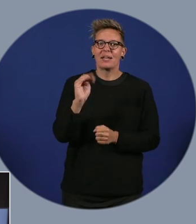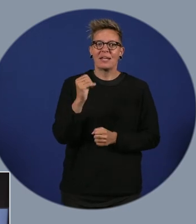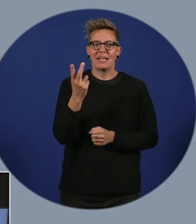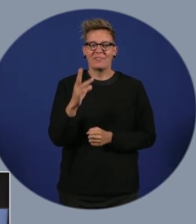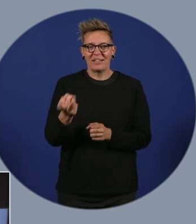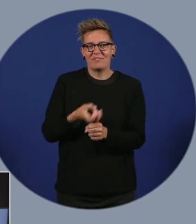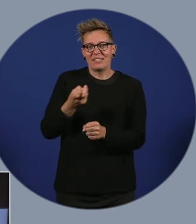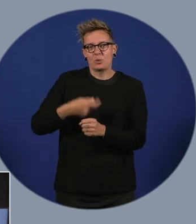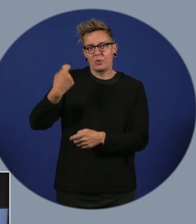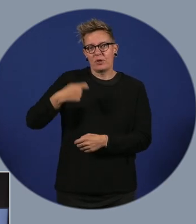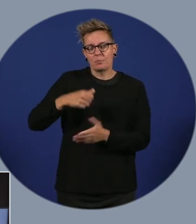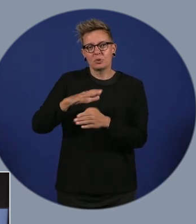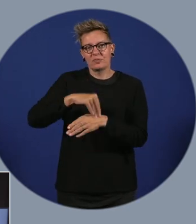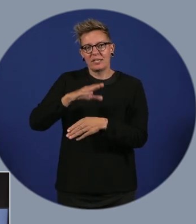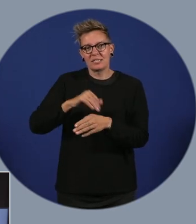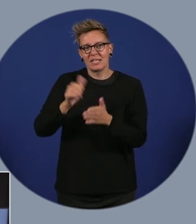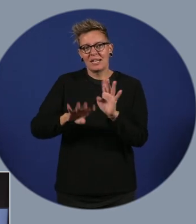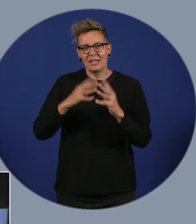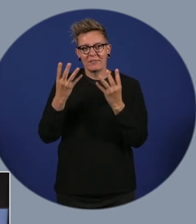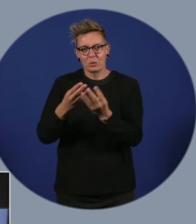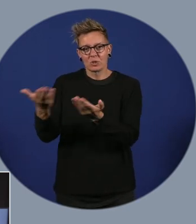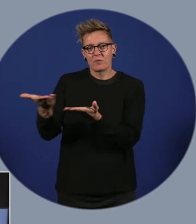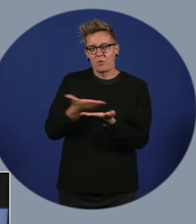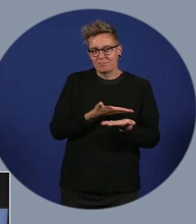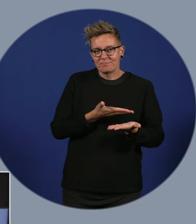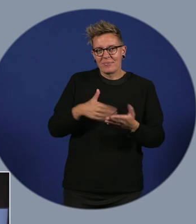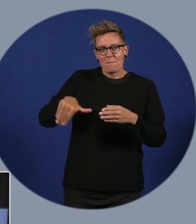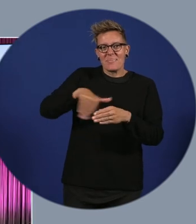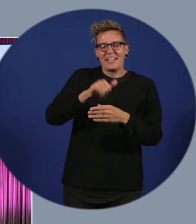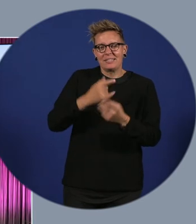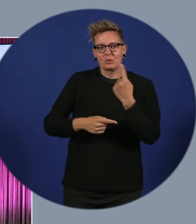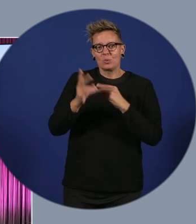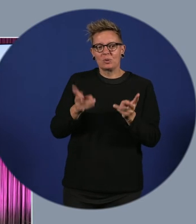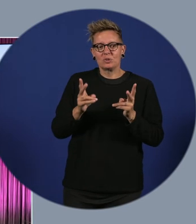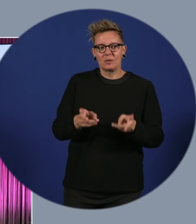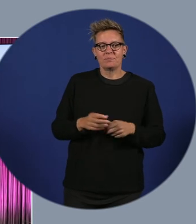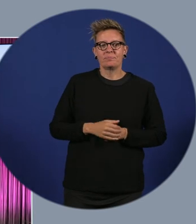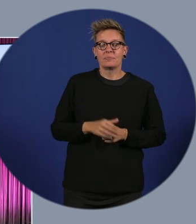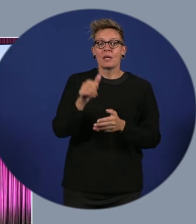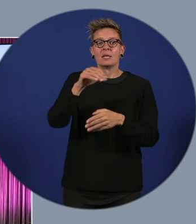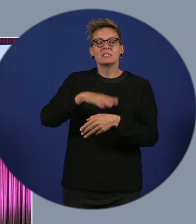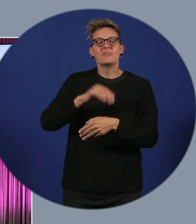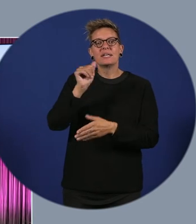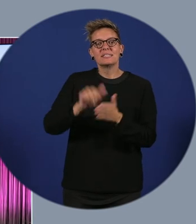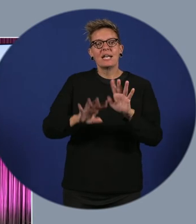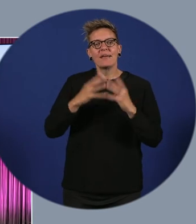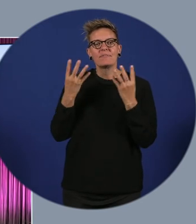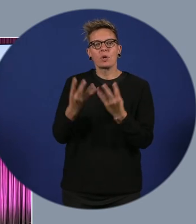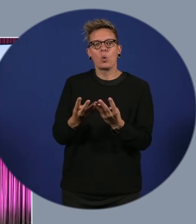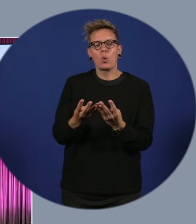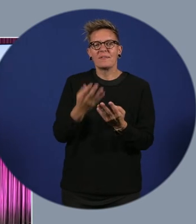vice ordförande här på Sveriges elevråd också, i vår lilla diskussion. Vad anser du att Sveriges elevråd har för, kan